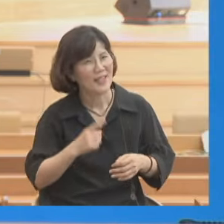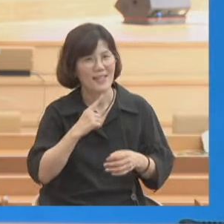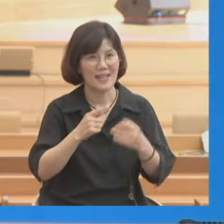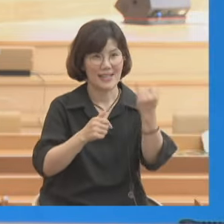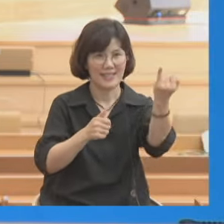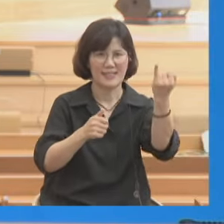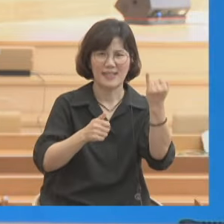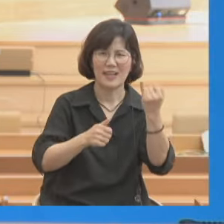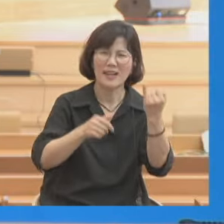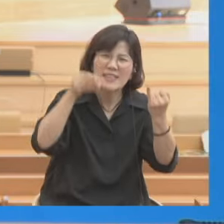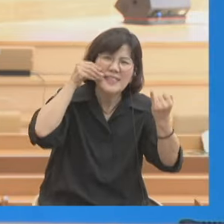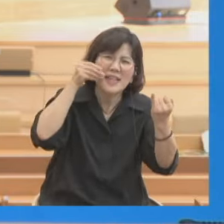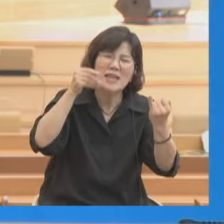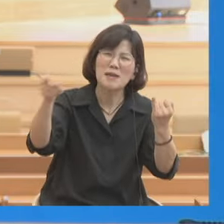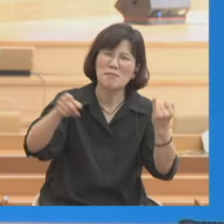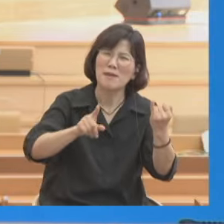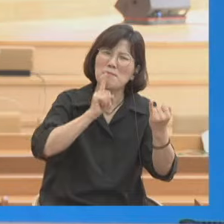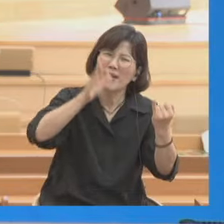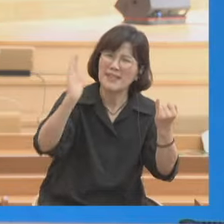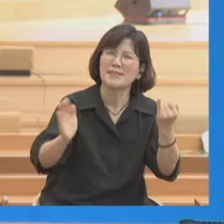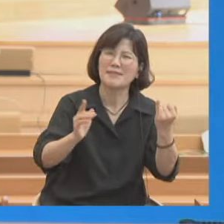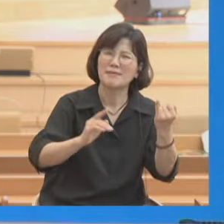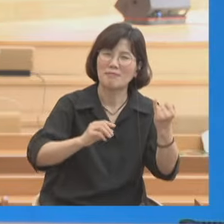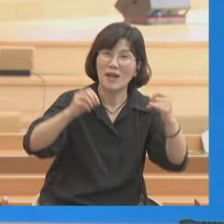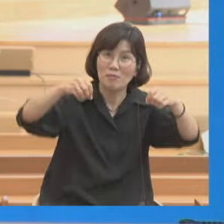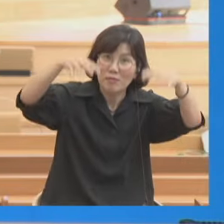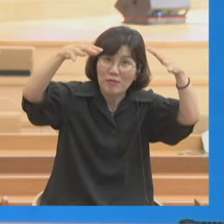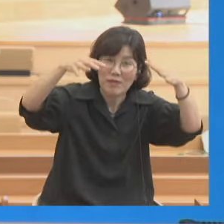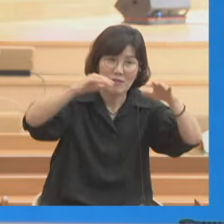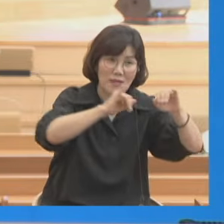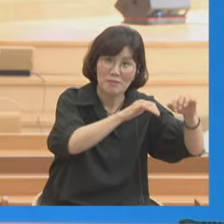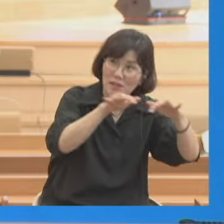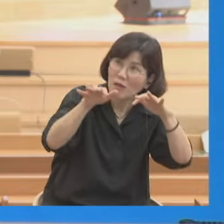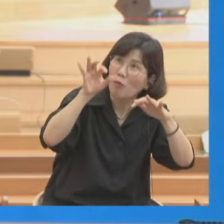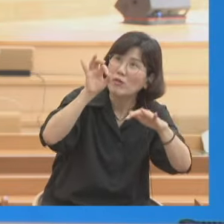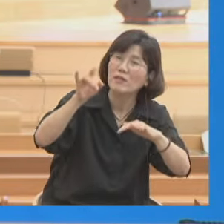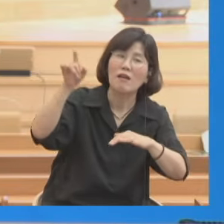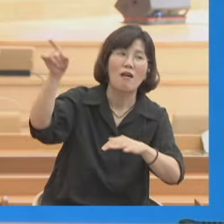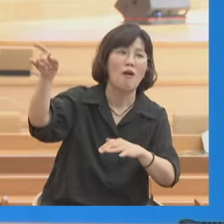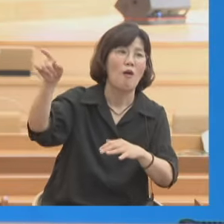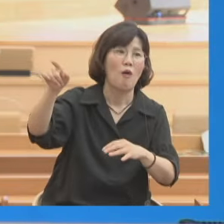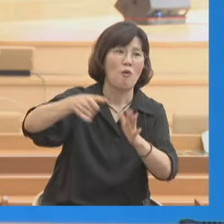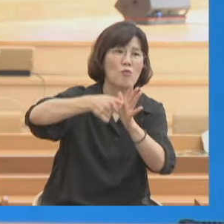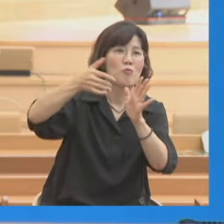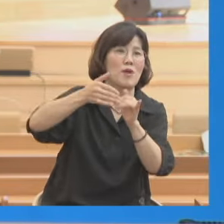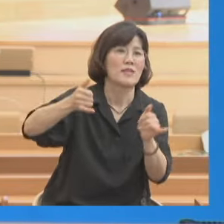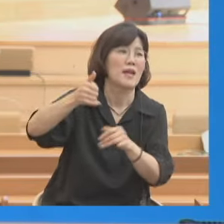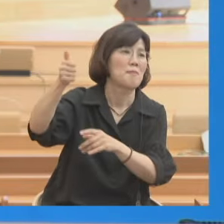아내가 제발 그런 얘기 하지 마세요, 불 켜보니까 사람들이 알아보고 인사하고.